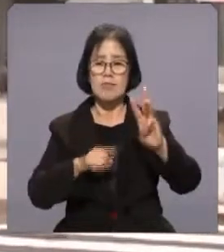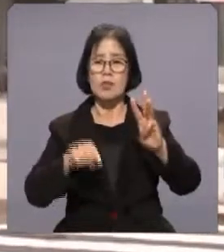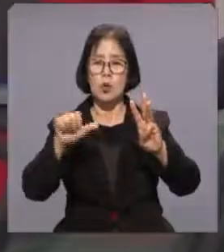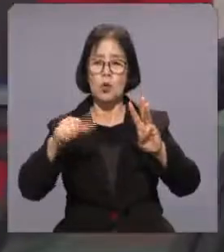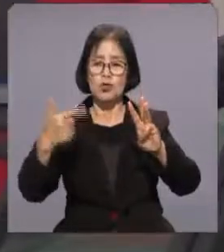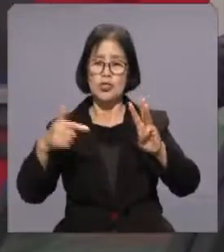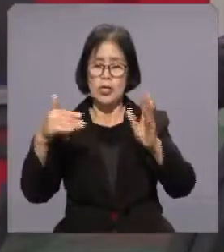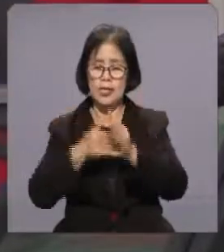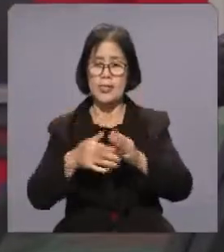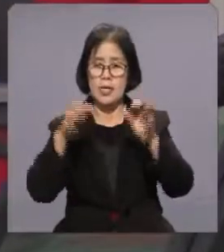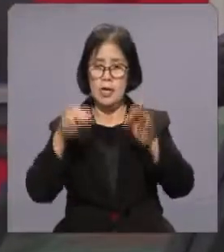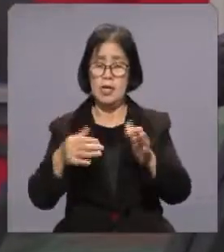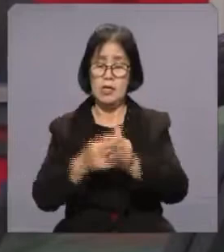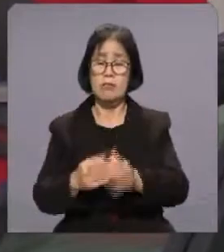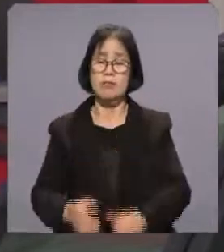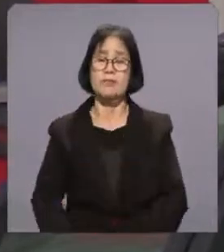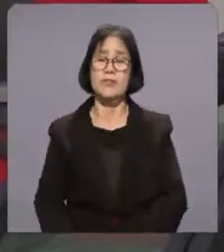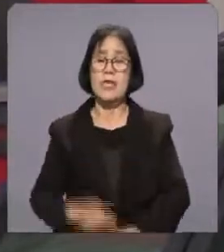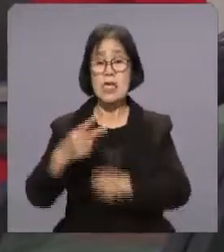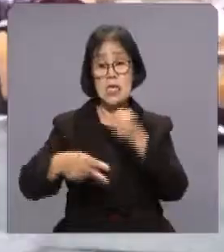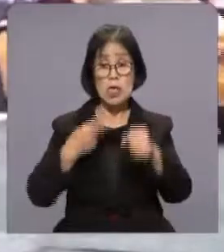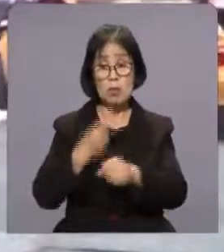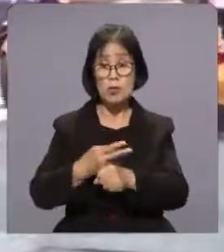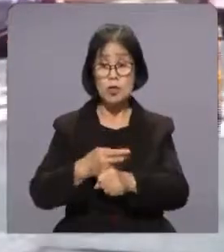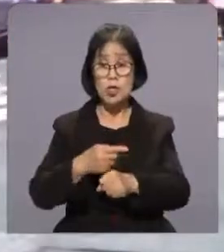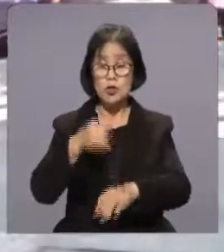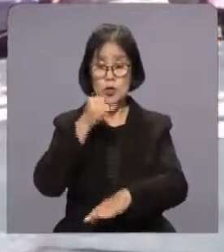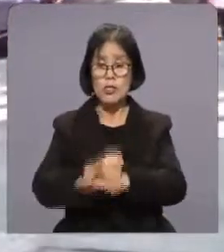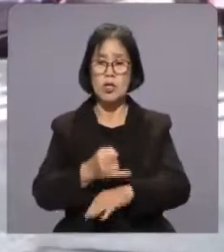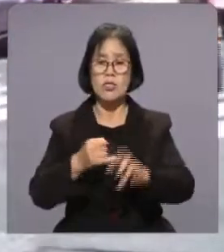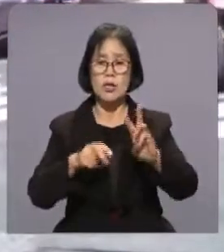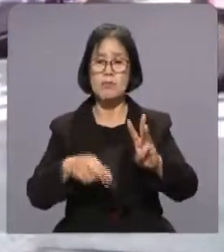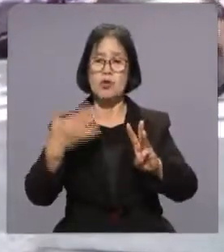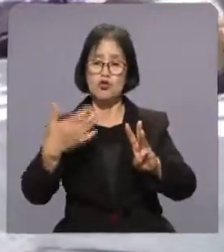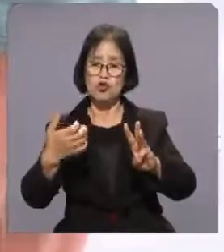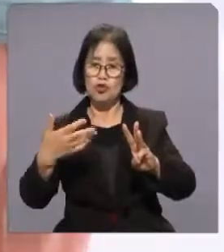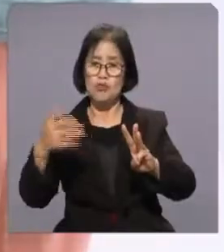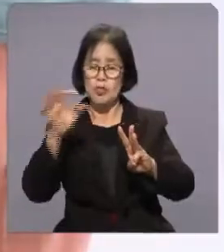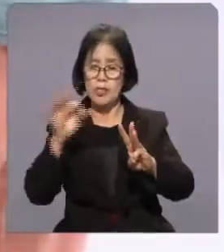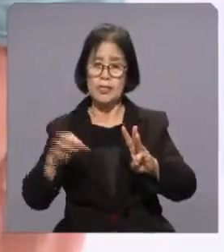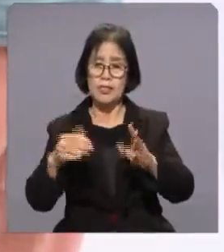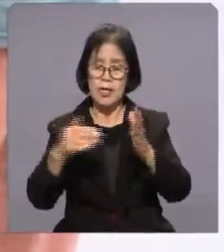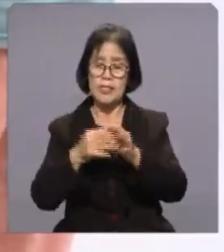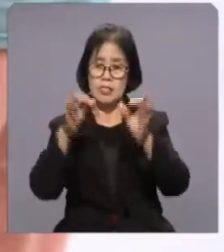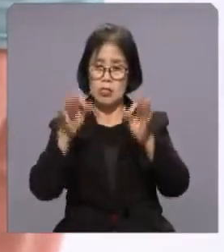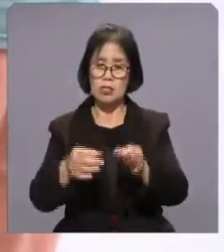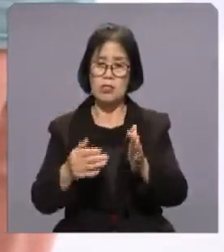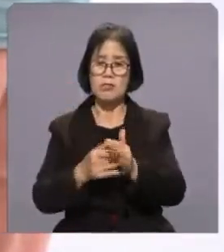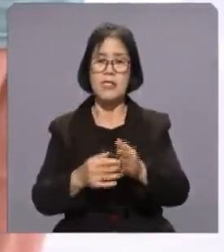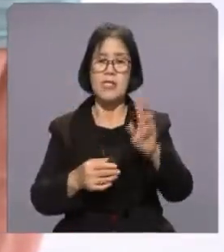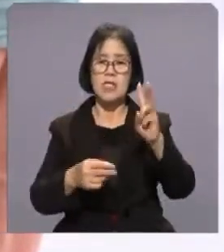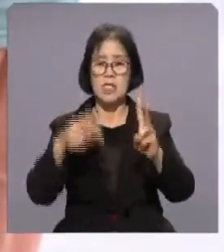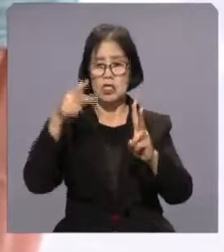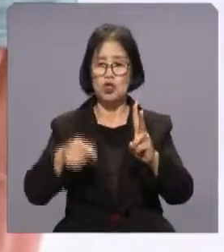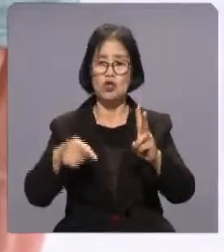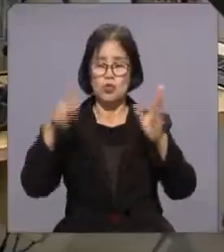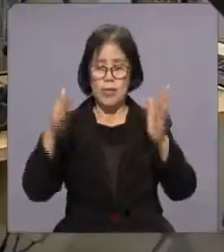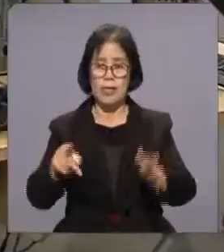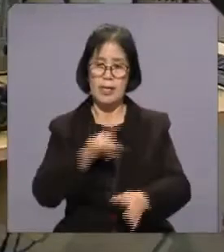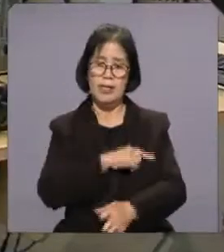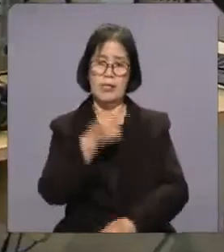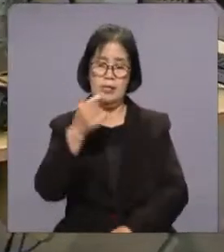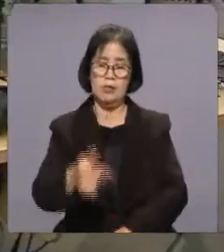2년물 국제금리도 최저 3.99%까지 떨어졌는데 2주만에 가장 낮은 수준입니다